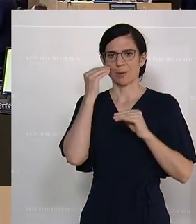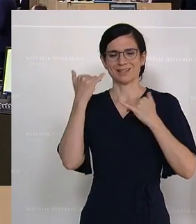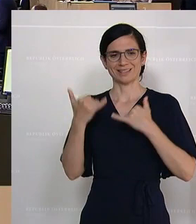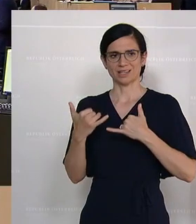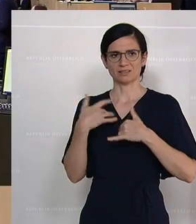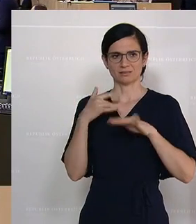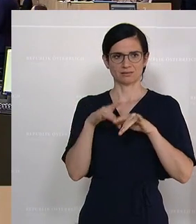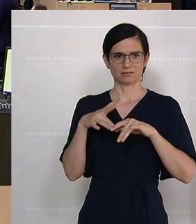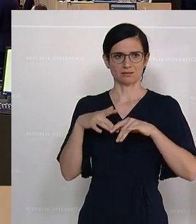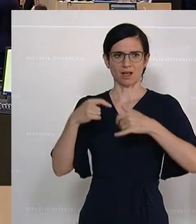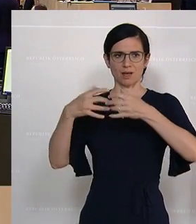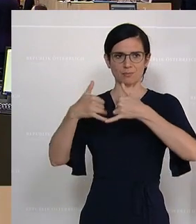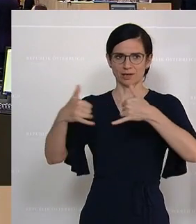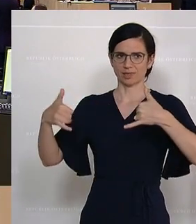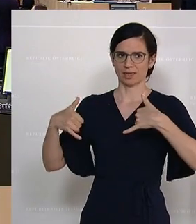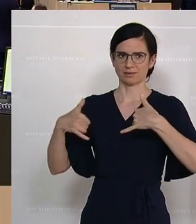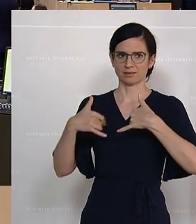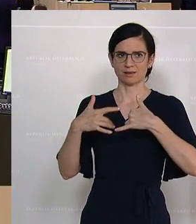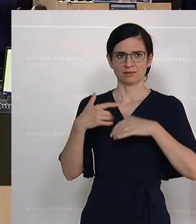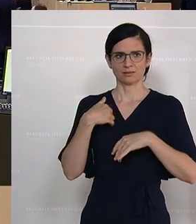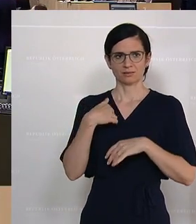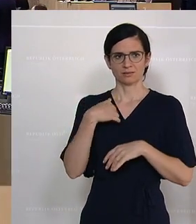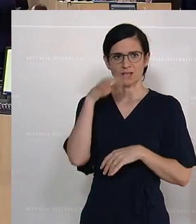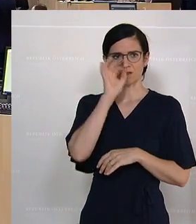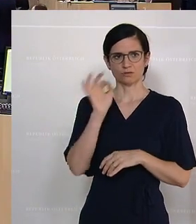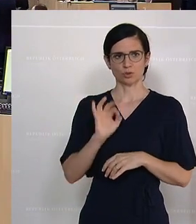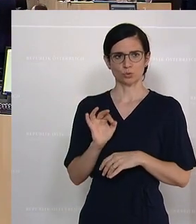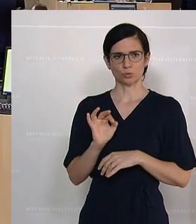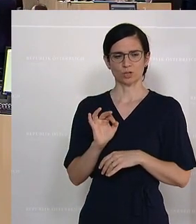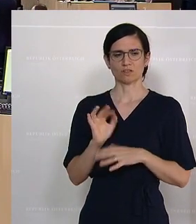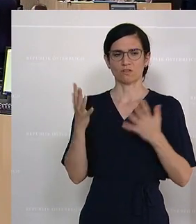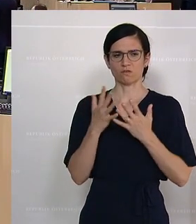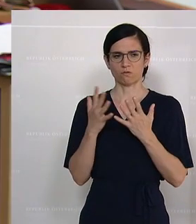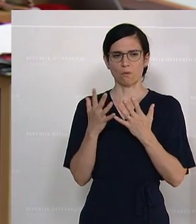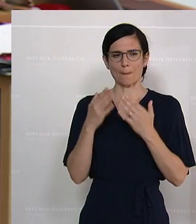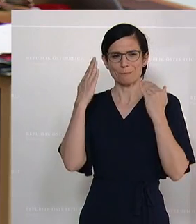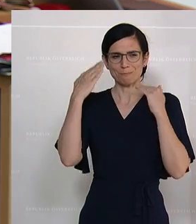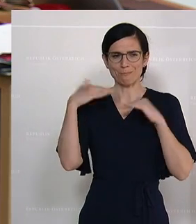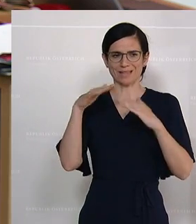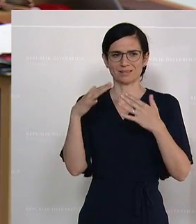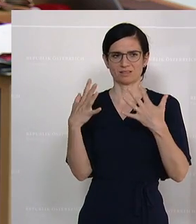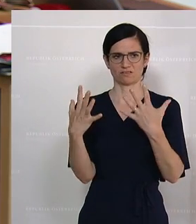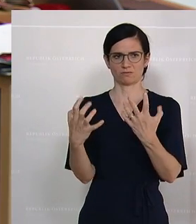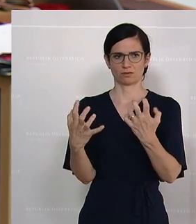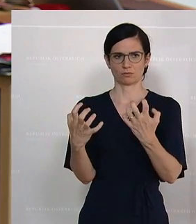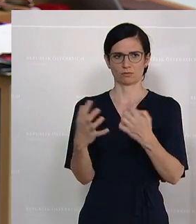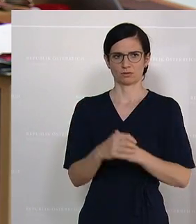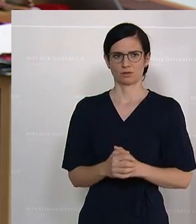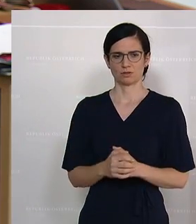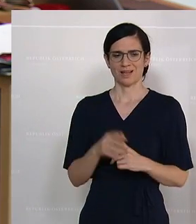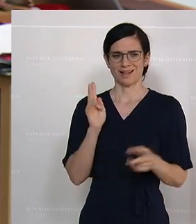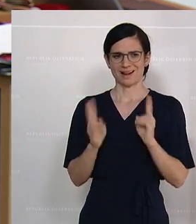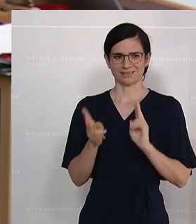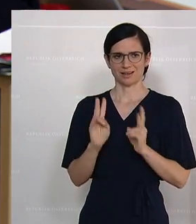und ich versuche noch einmal zu erklären mit diesem paket dort ansetzen wo der größte hebel da ist was wären die alternativen gewesen die